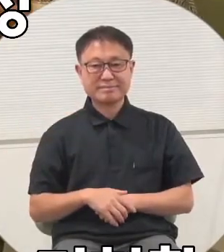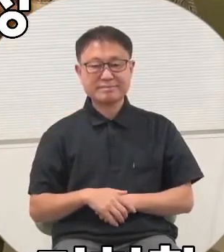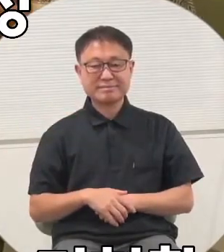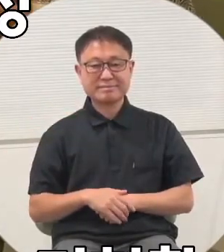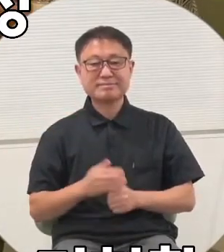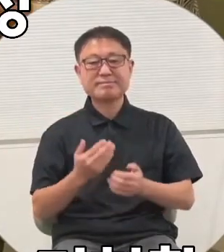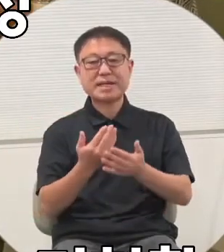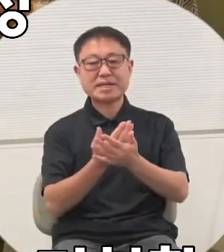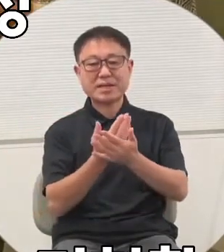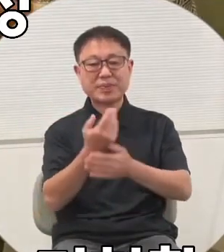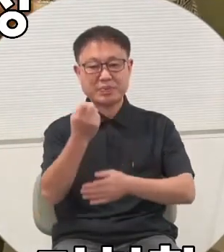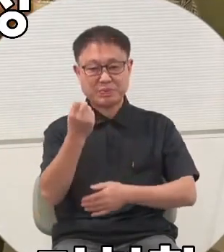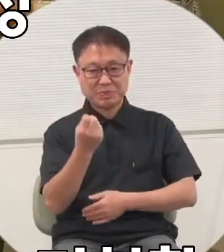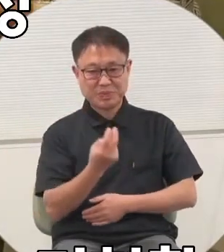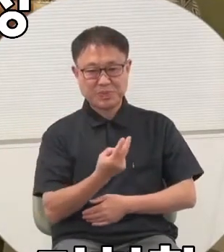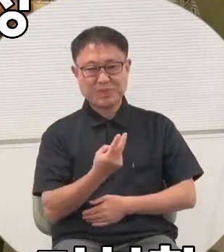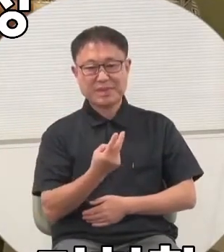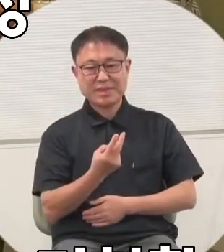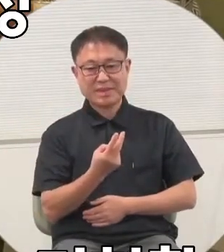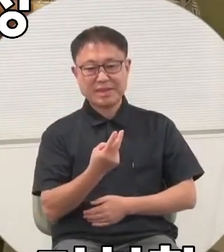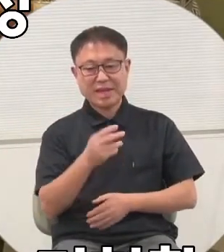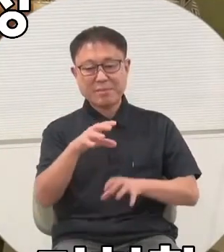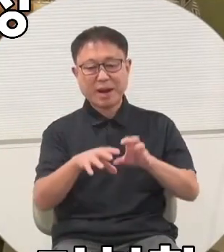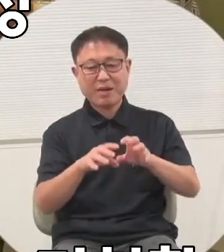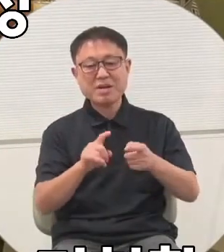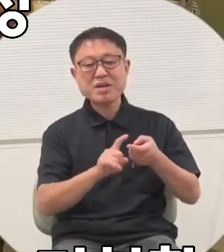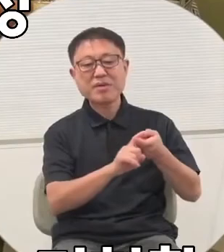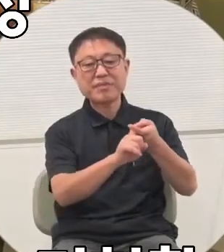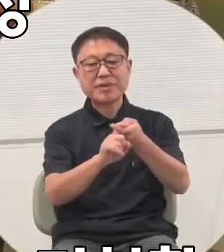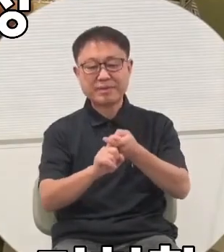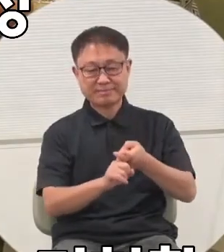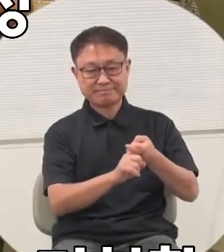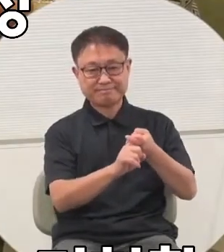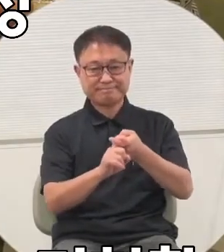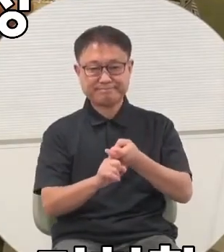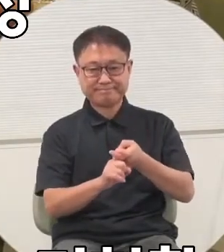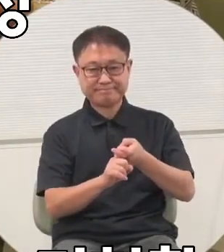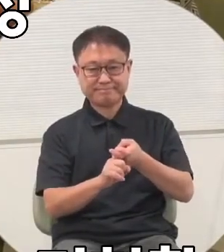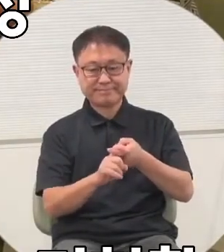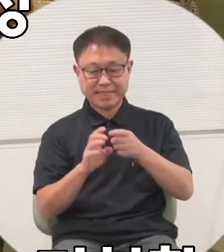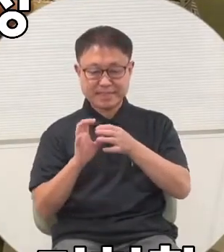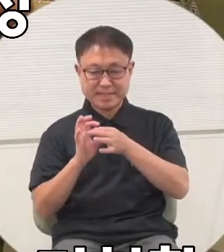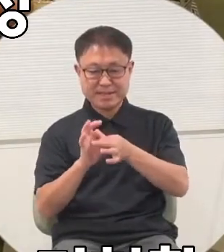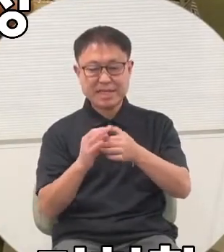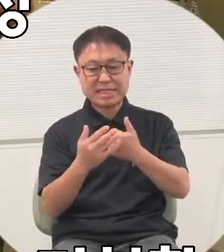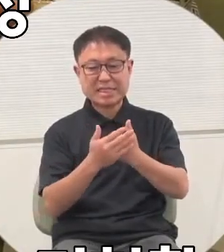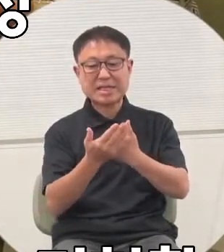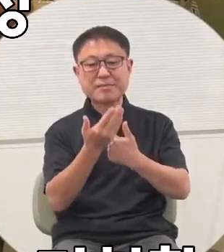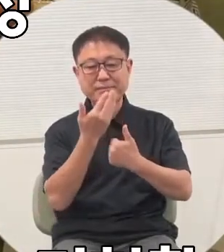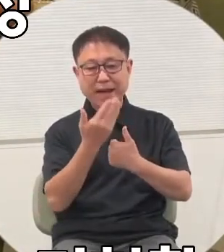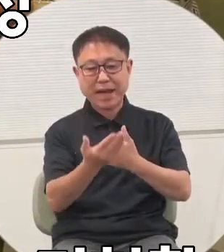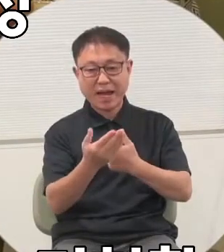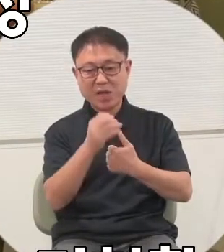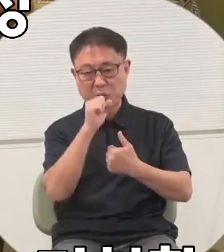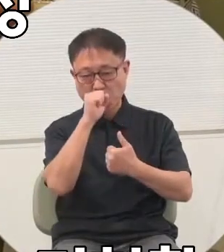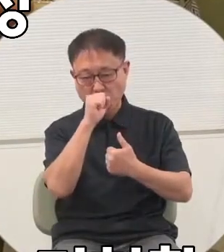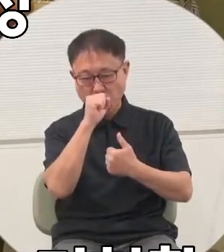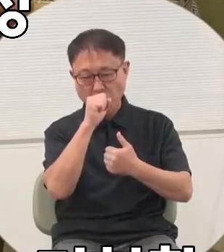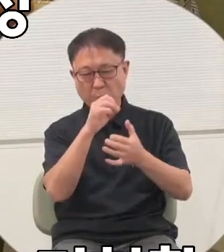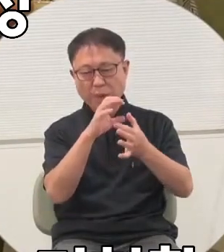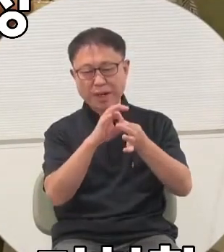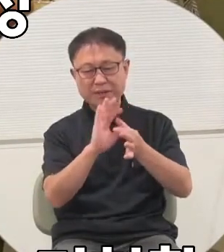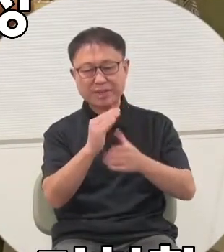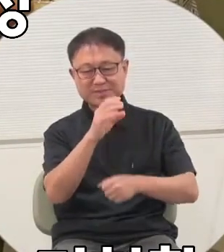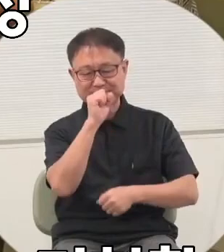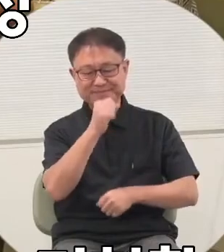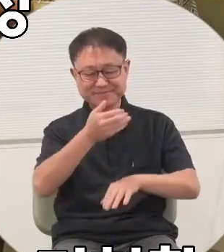더 발전되고 또 서울 마을 활동과 연대와도 계속적으로 이어서 연대와 지지를 할 수 있는 좋은 관계로 이루어졌으면